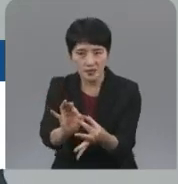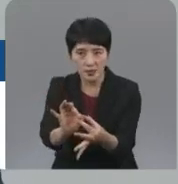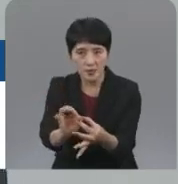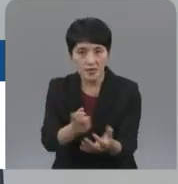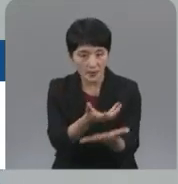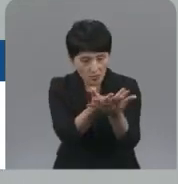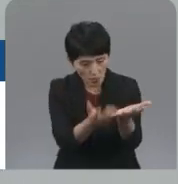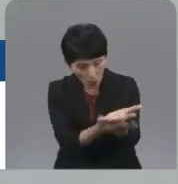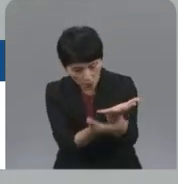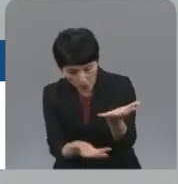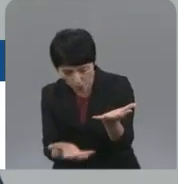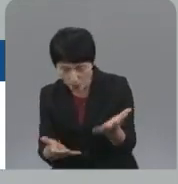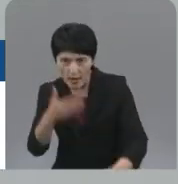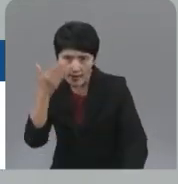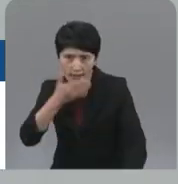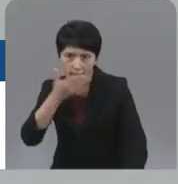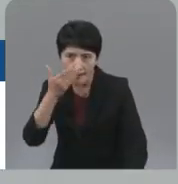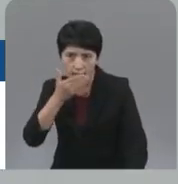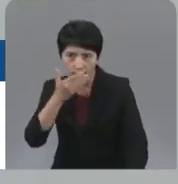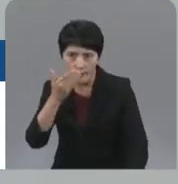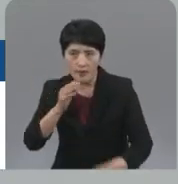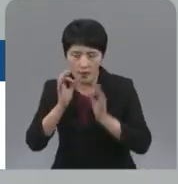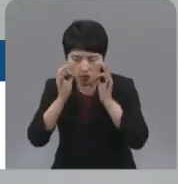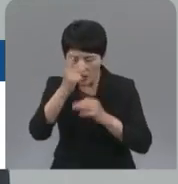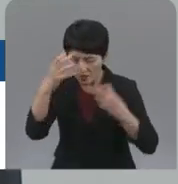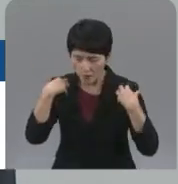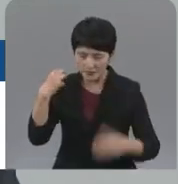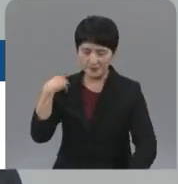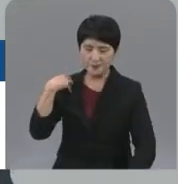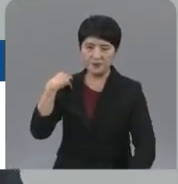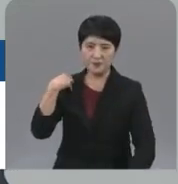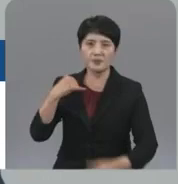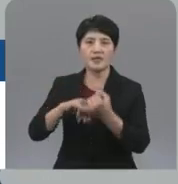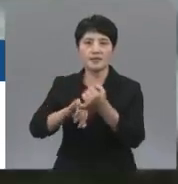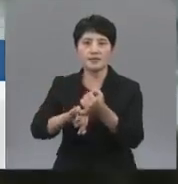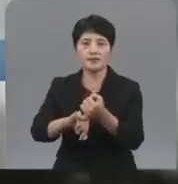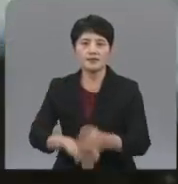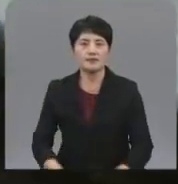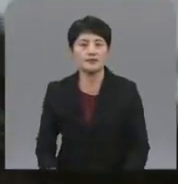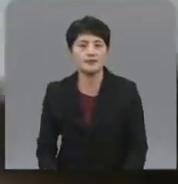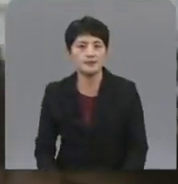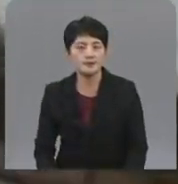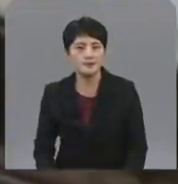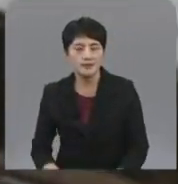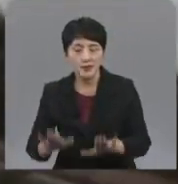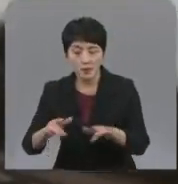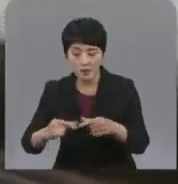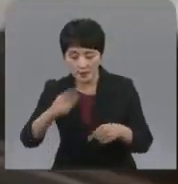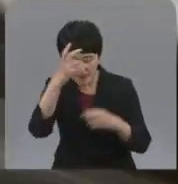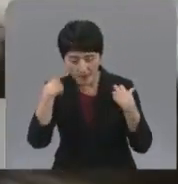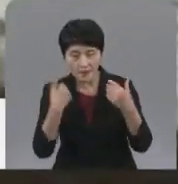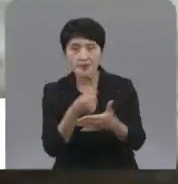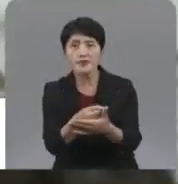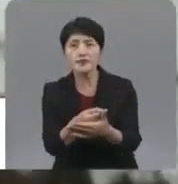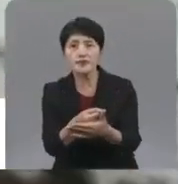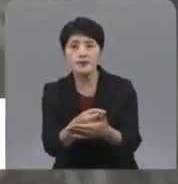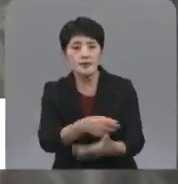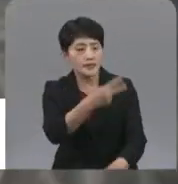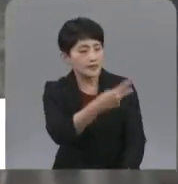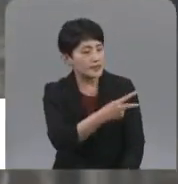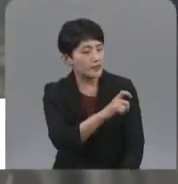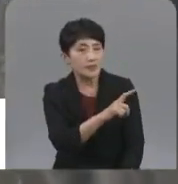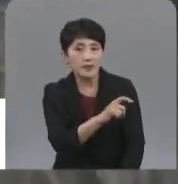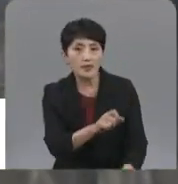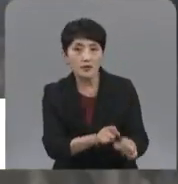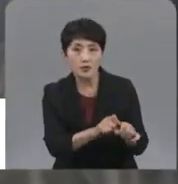quelques 1,34 million de tonnes de ces eaux sont entreposées dans des citernes et le rejet devrait durer le temps